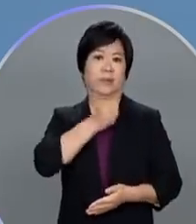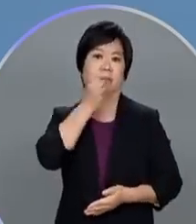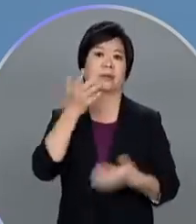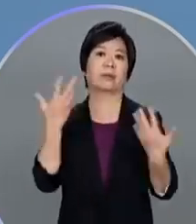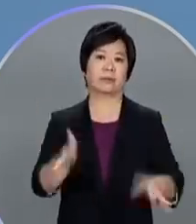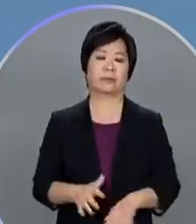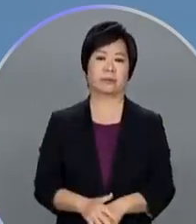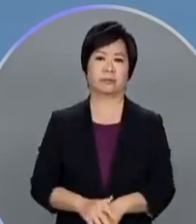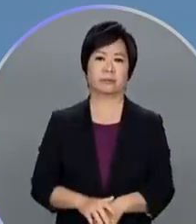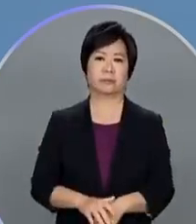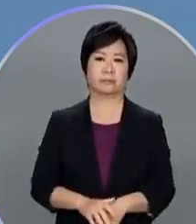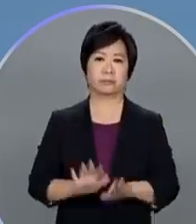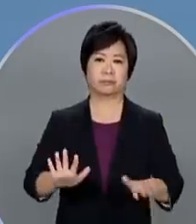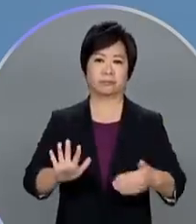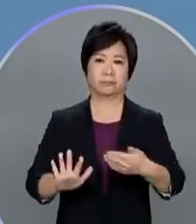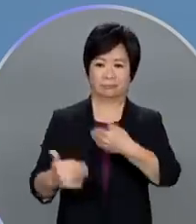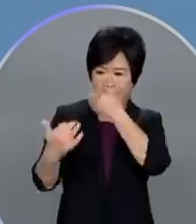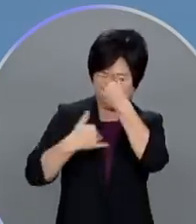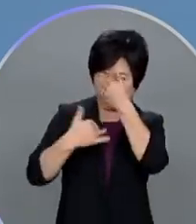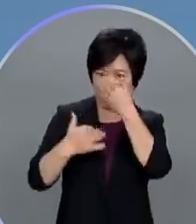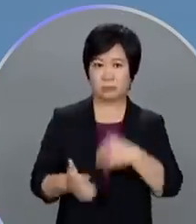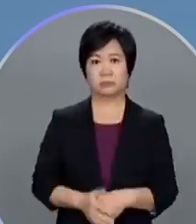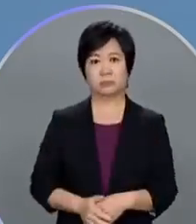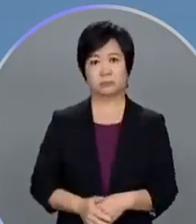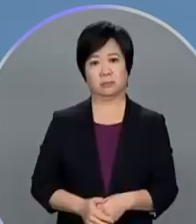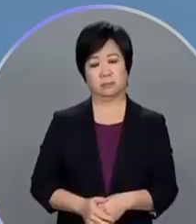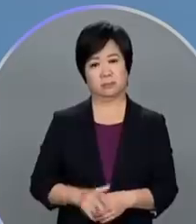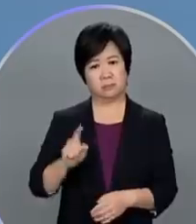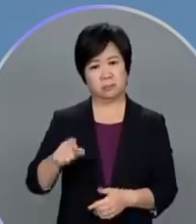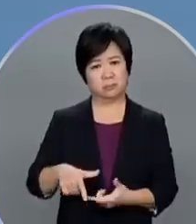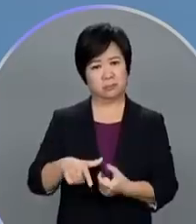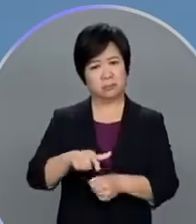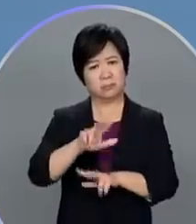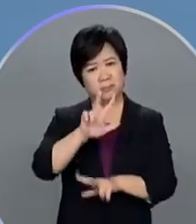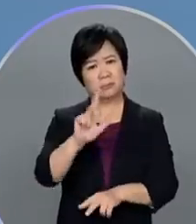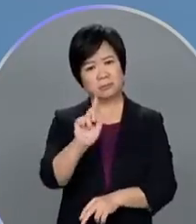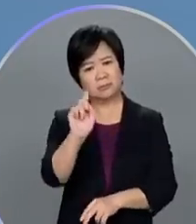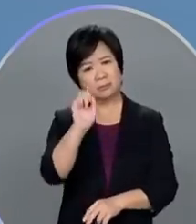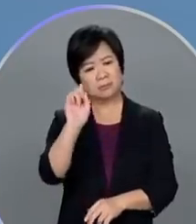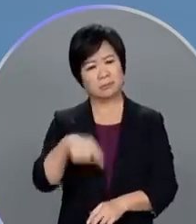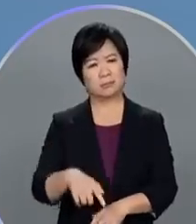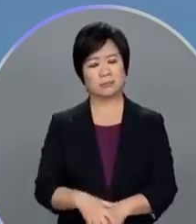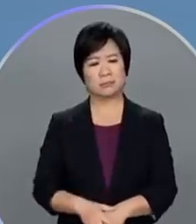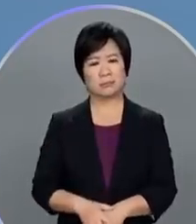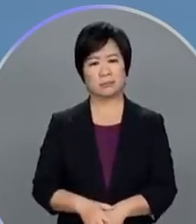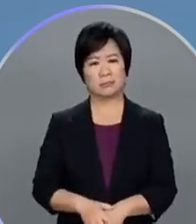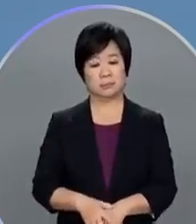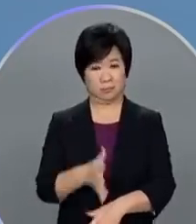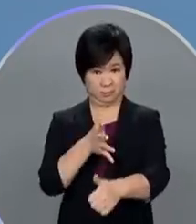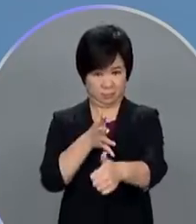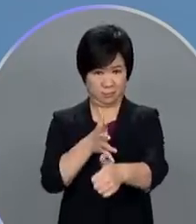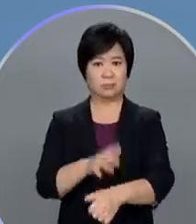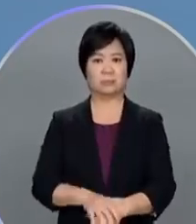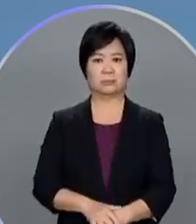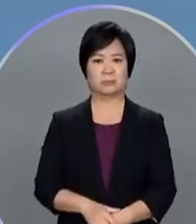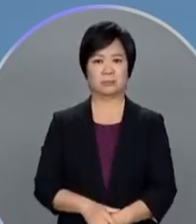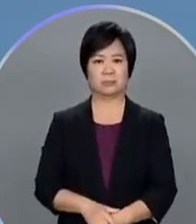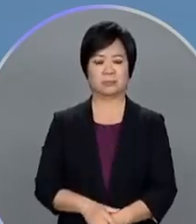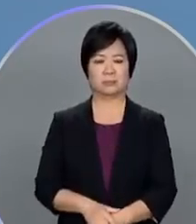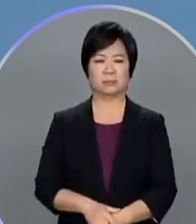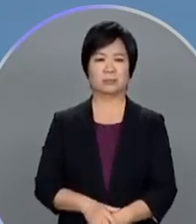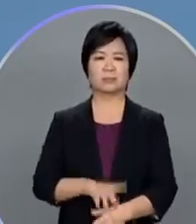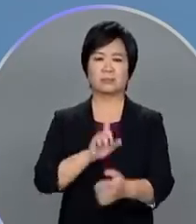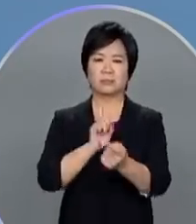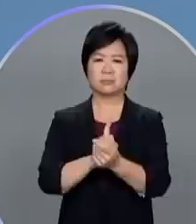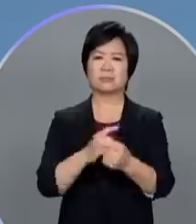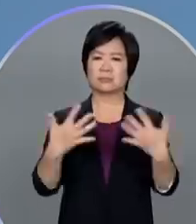我。老天，这世界上还有公理跟正义吗？亲爱蔡英文总统，面对问